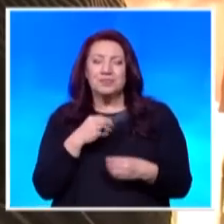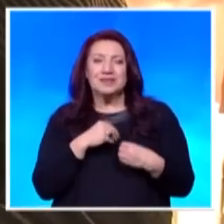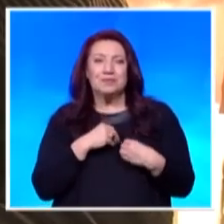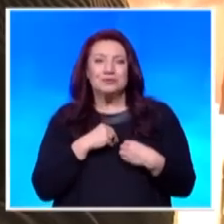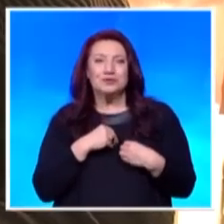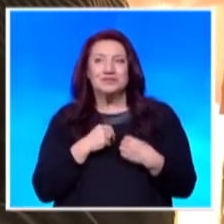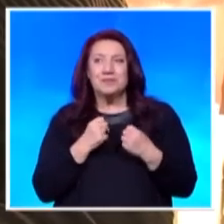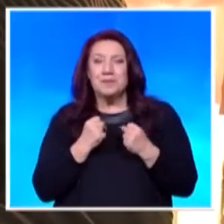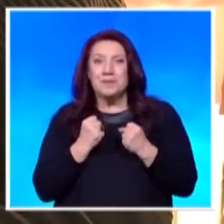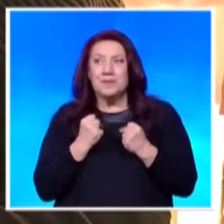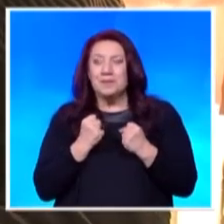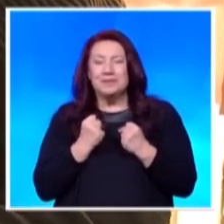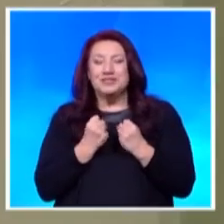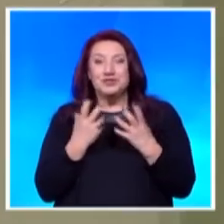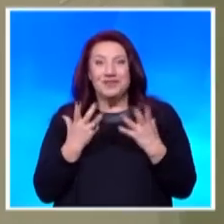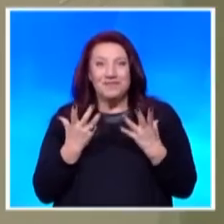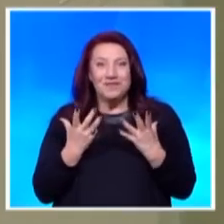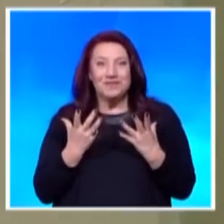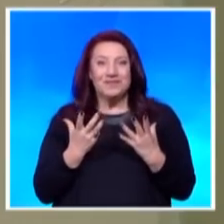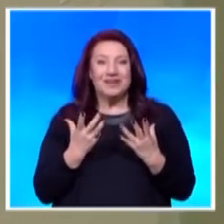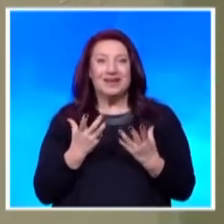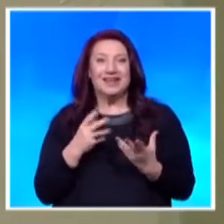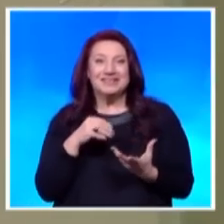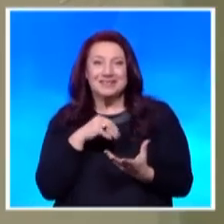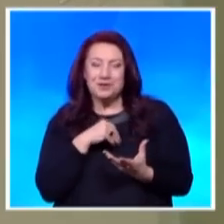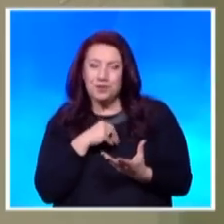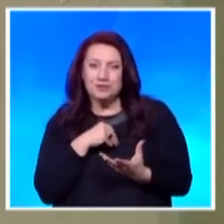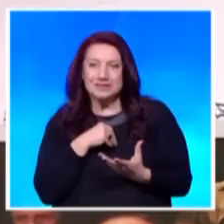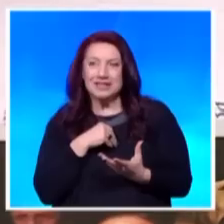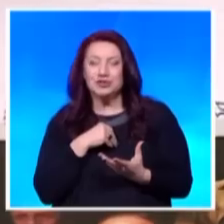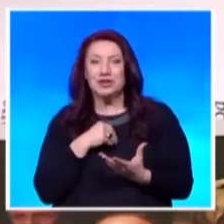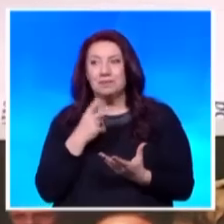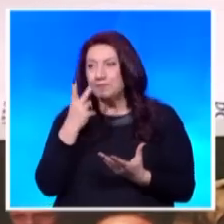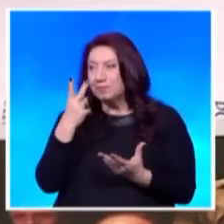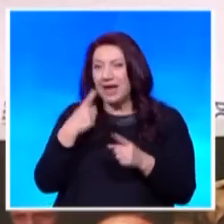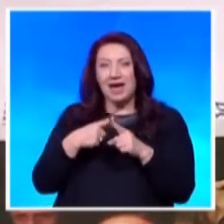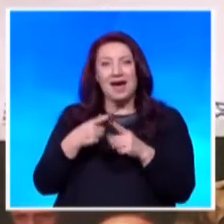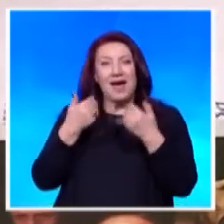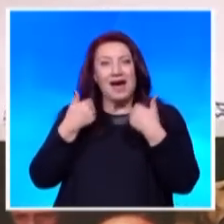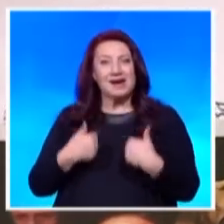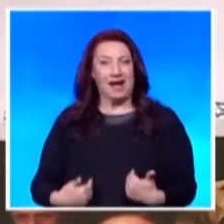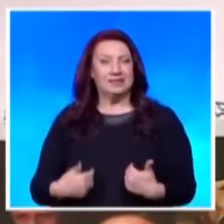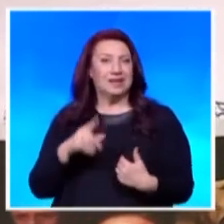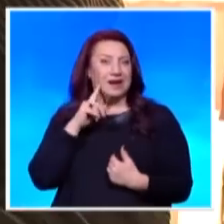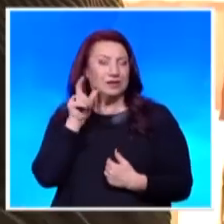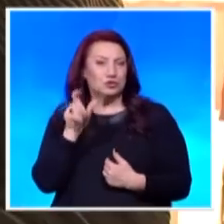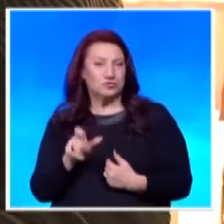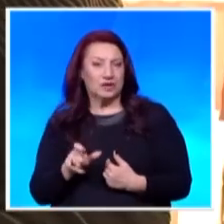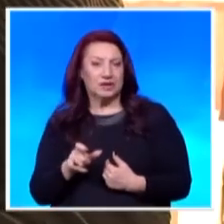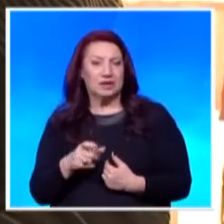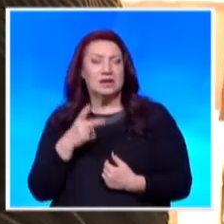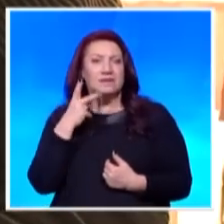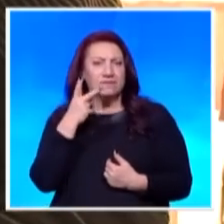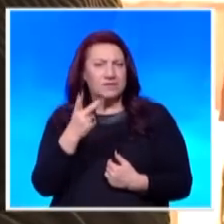живинката, да усетя характера на този човек. И се оказва, че много от